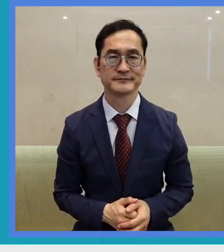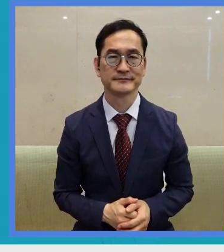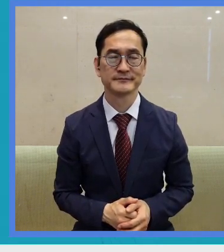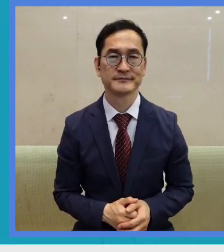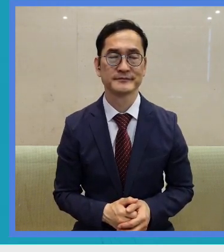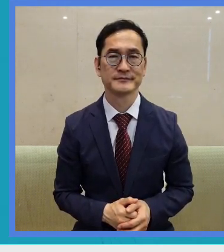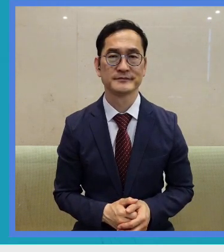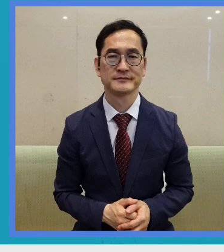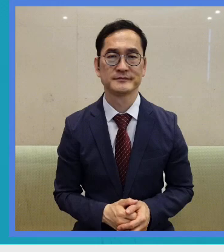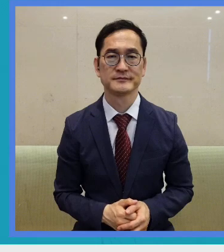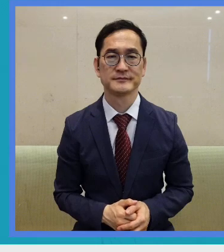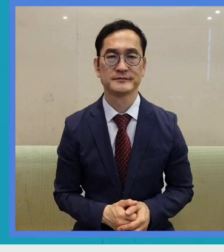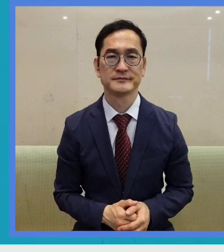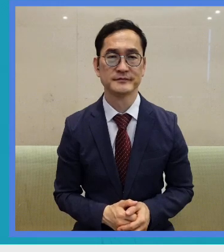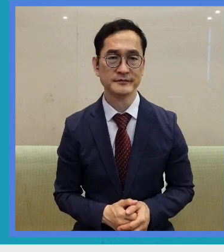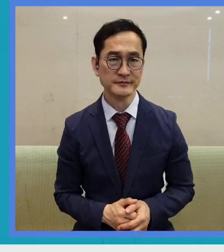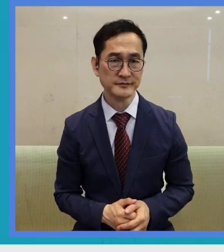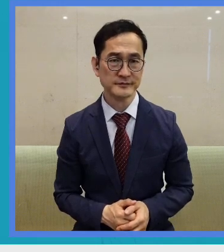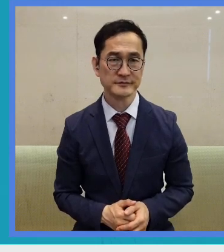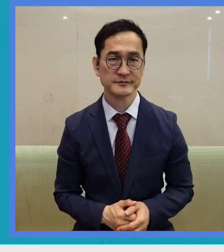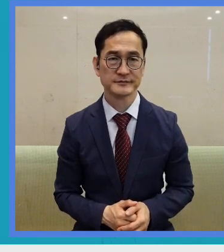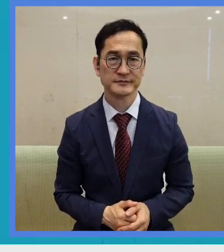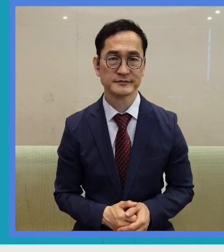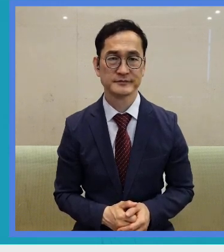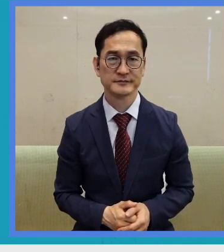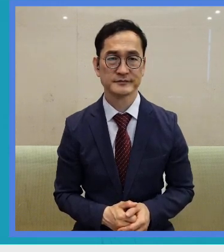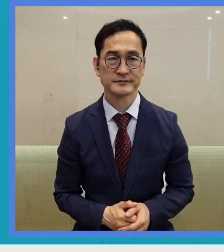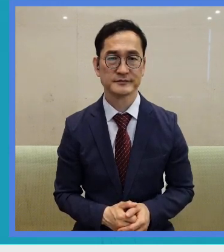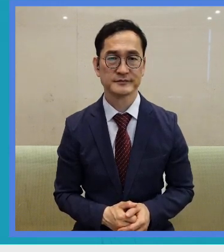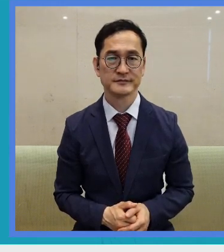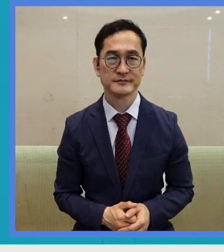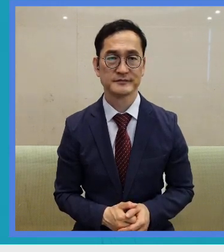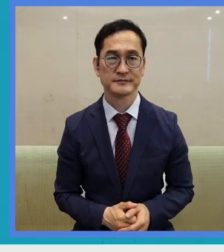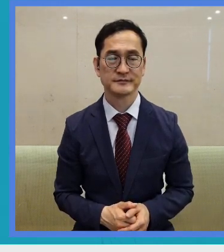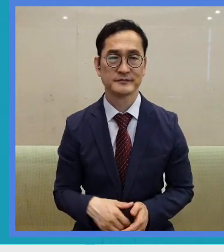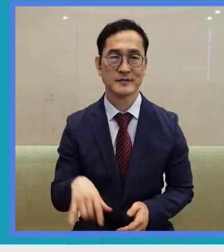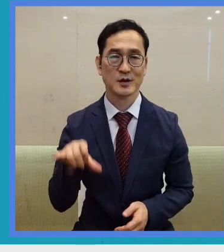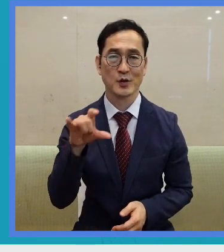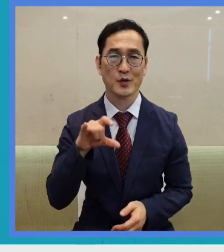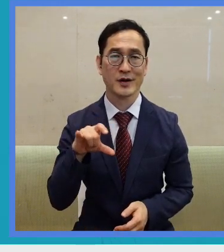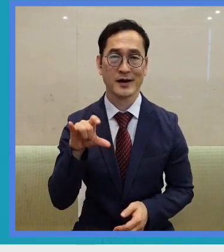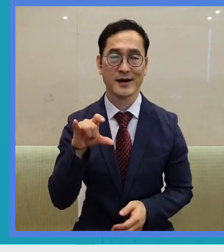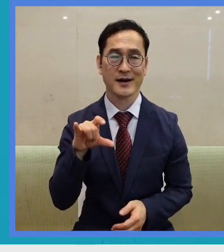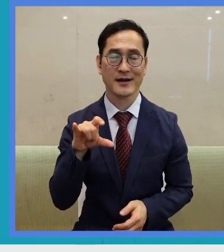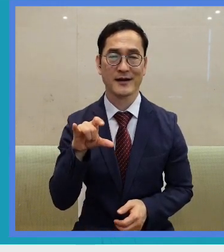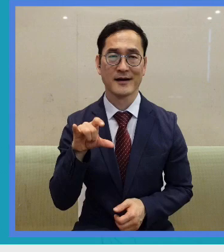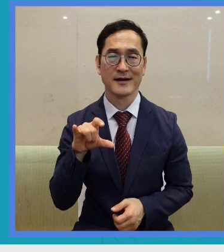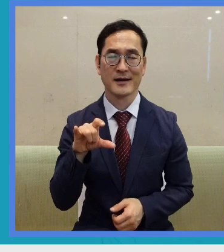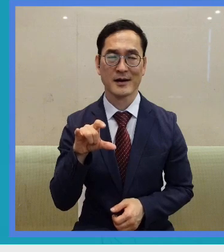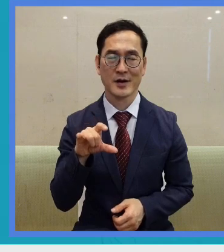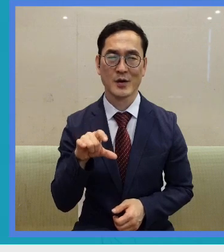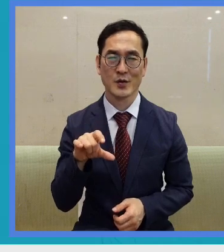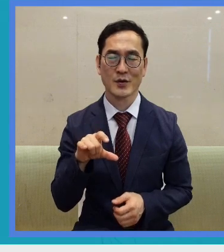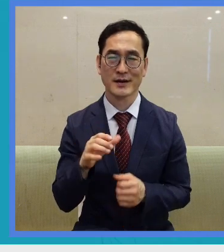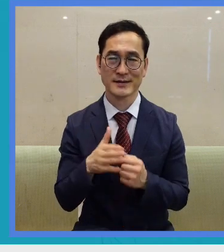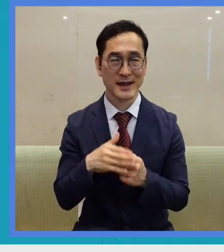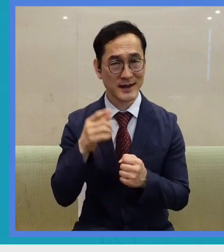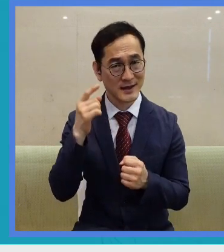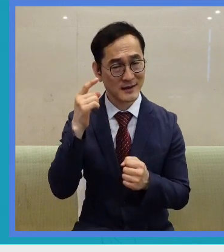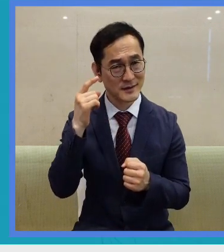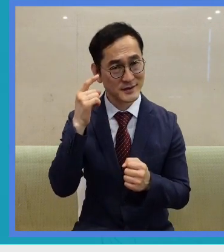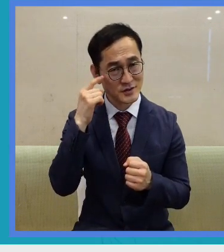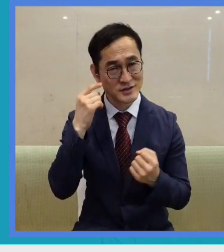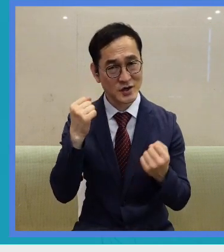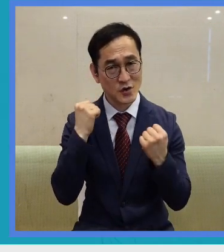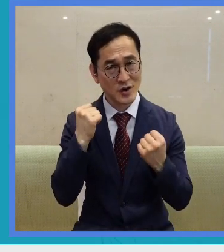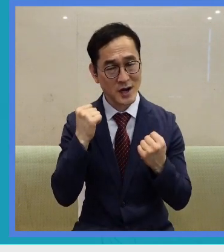그래서 지금까지 이제 여기까지 말씀을 드리자면 코로나 때 우리 학생들의 그런 정신 건강이 좋아졌나요? 라고 이제